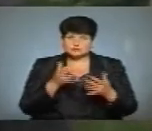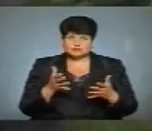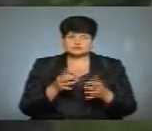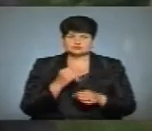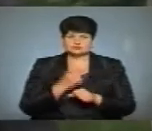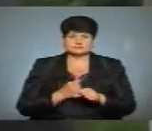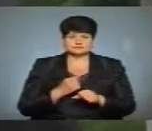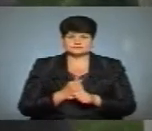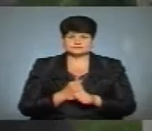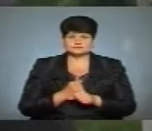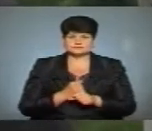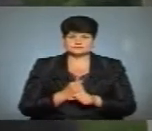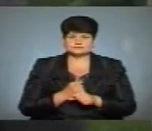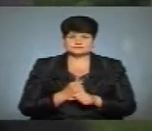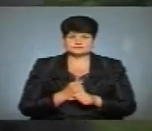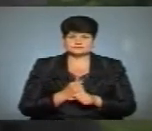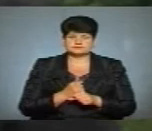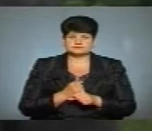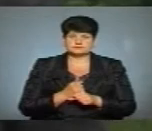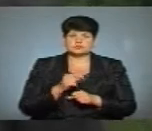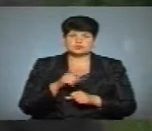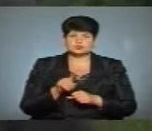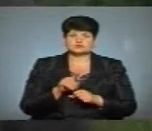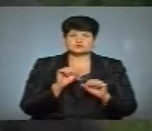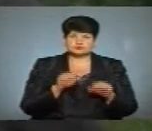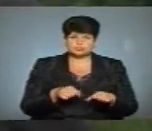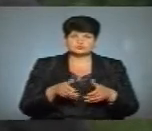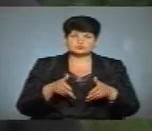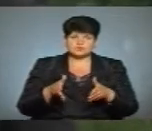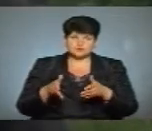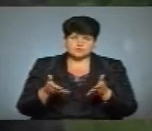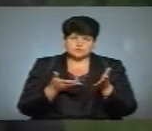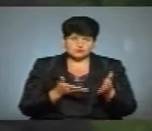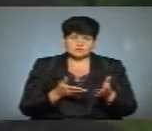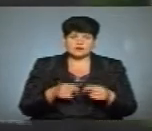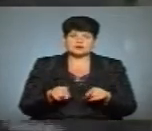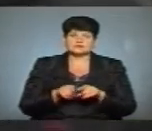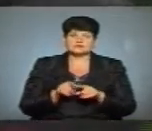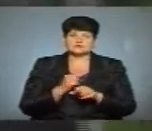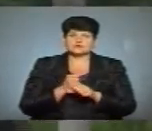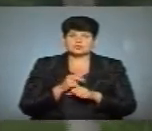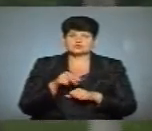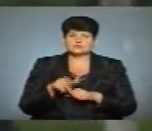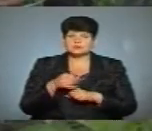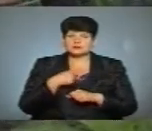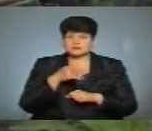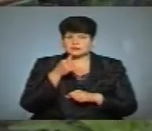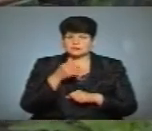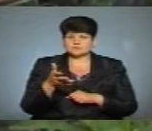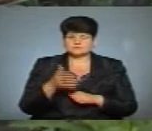годим зробити з цим. То, що можу, на городі так. А так, на роботу десь піти я не годен